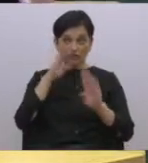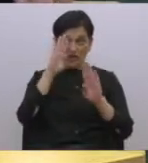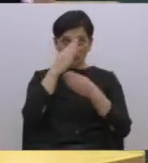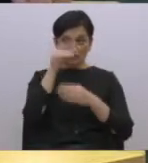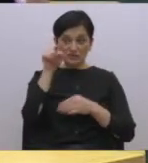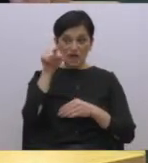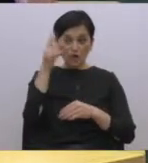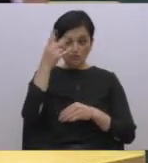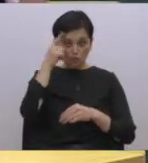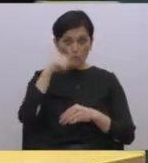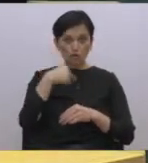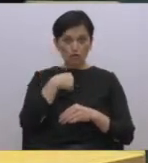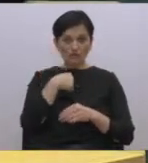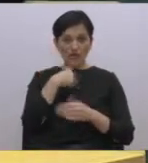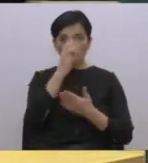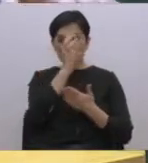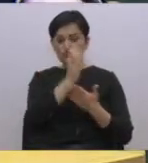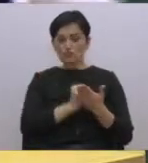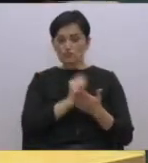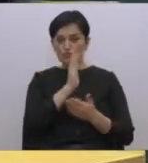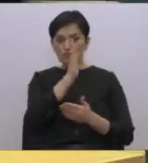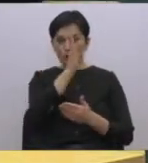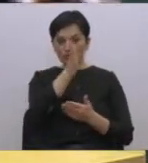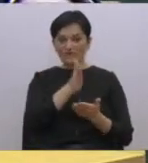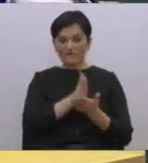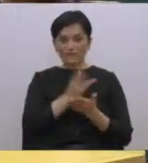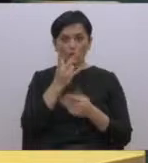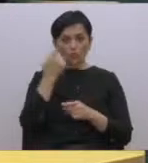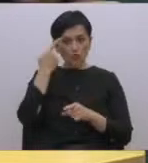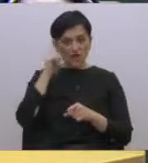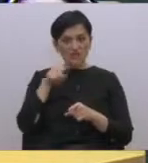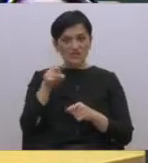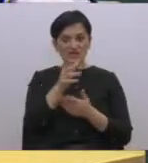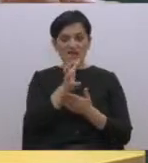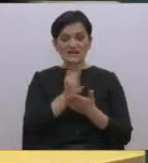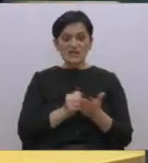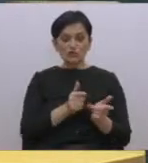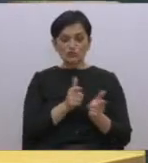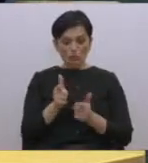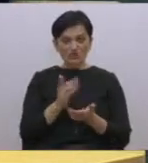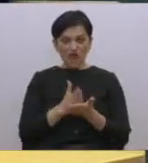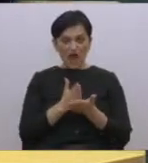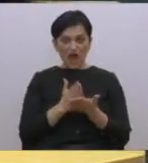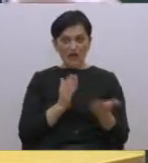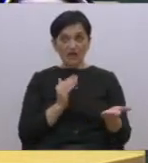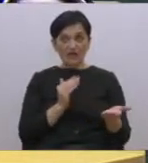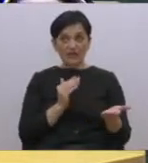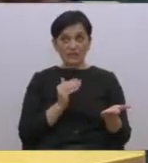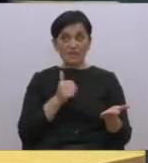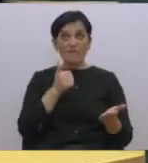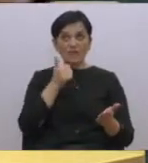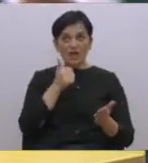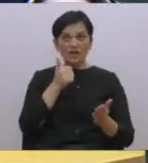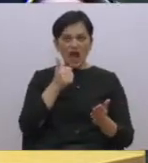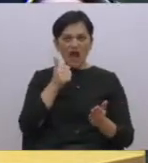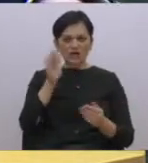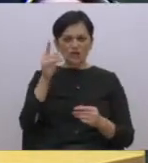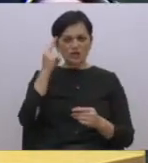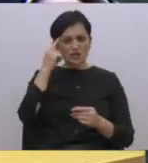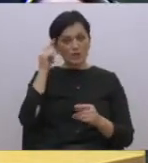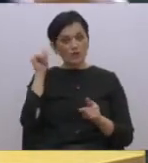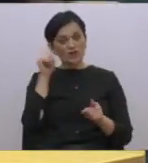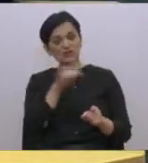რომ ჩვენ ამის პოტენციალი გვაქვს, მან ისიც უნდა იცოდეს, რომ ეს რესურსი მომზადებული არის და კარგახანს იფიქროს, დაესხას